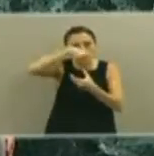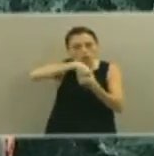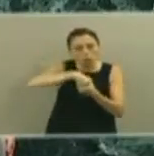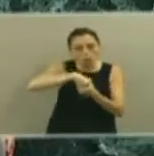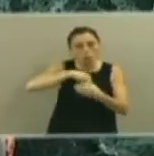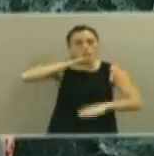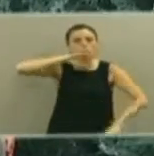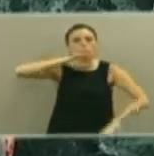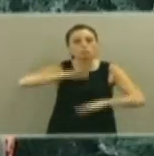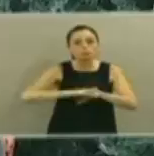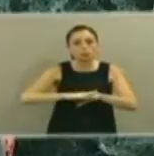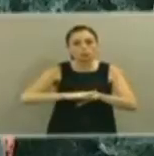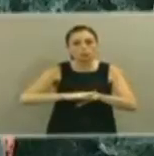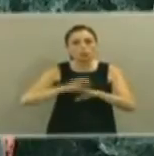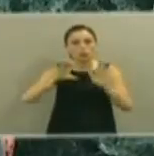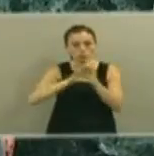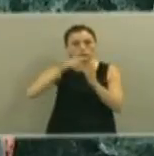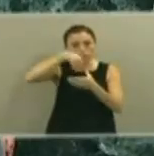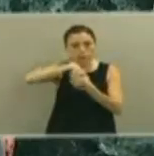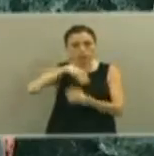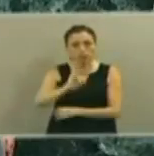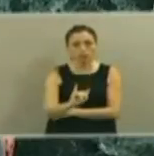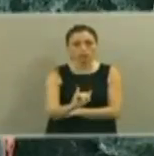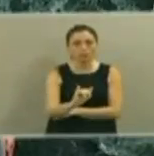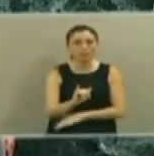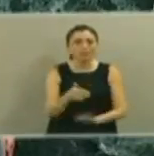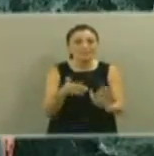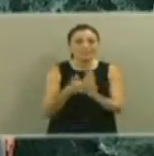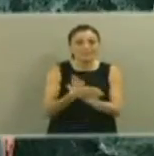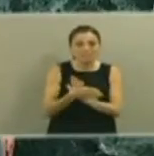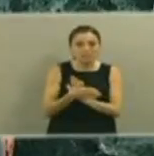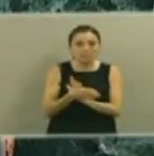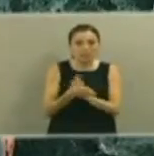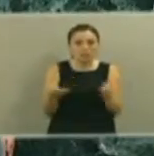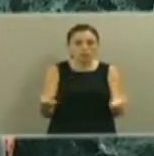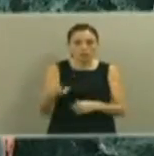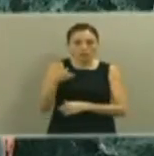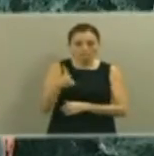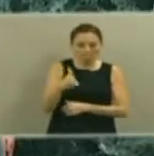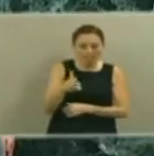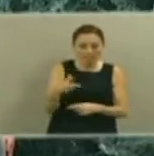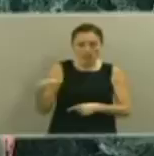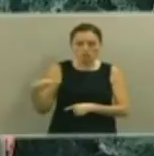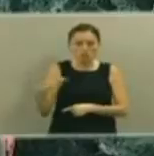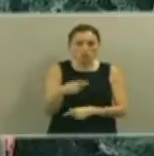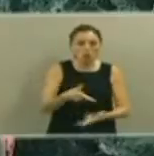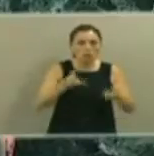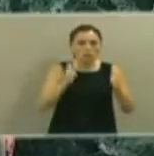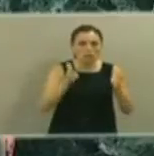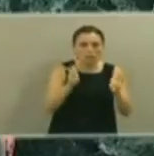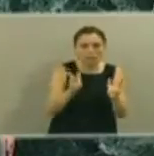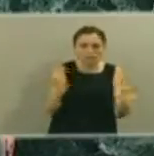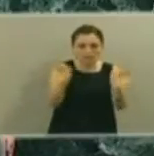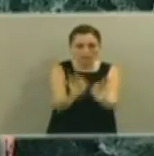estricto cumplimiento de la Constitución y porque no supone ningún derecho ni recorte de libertades